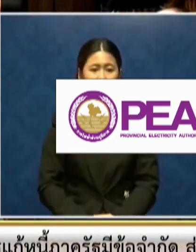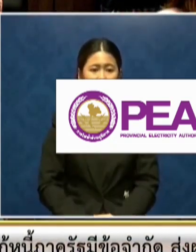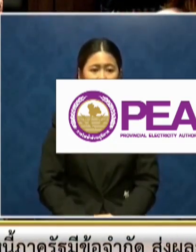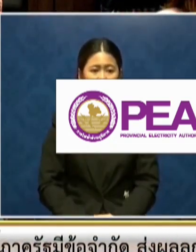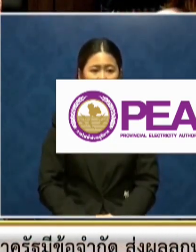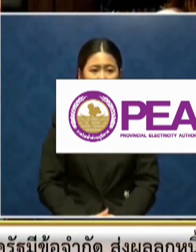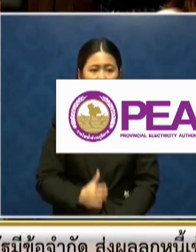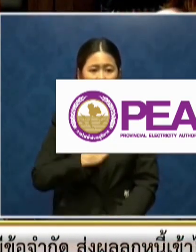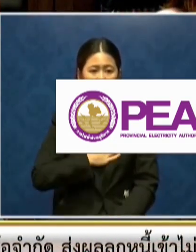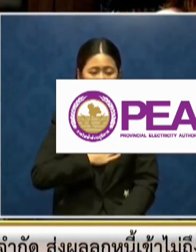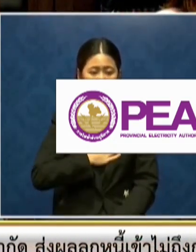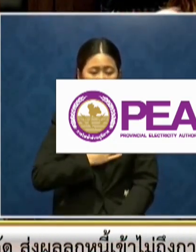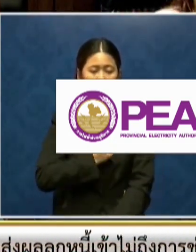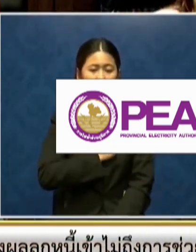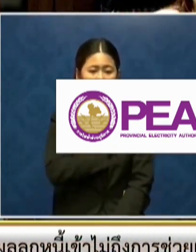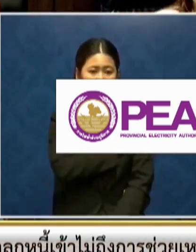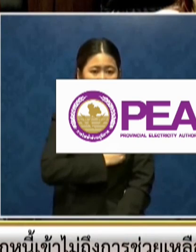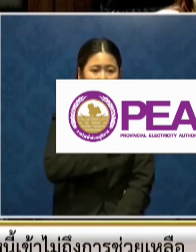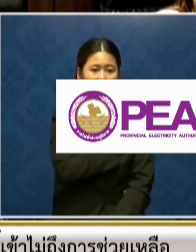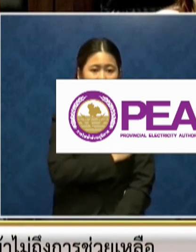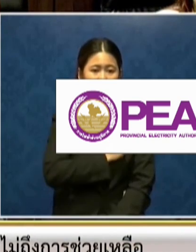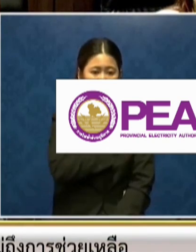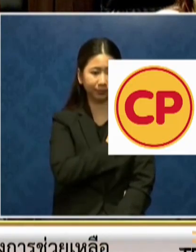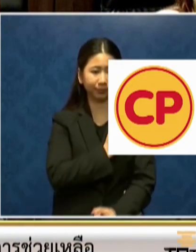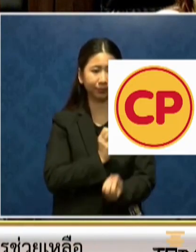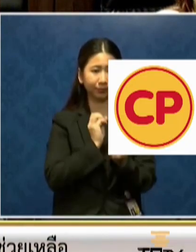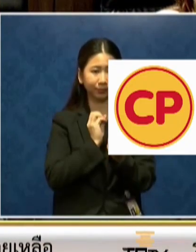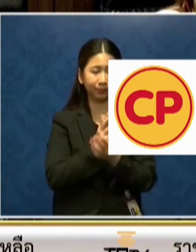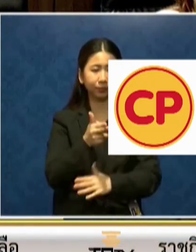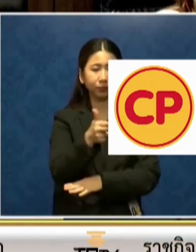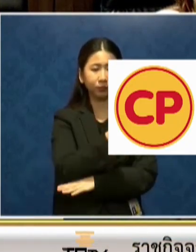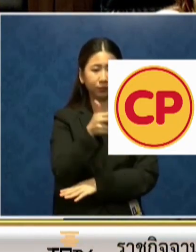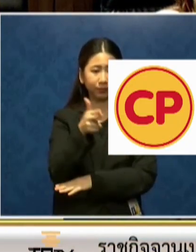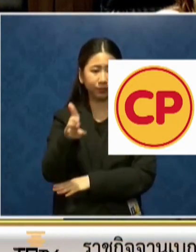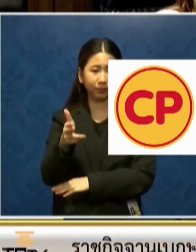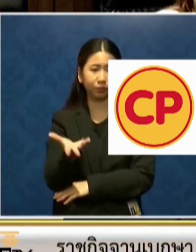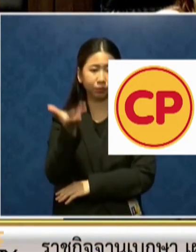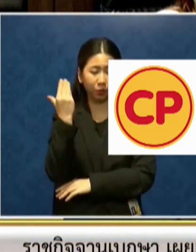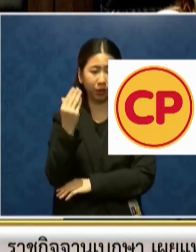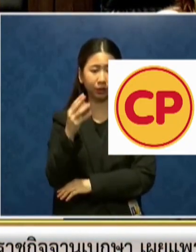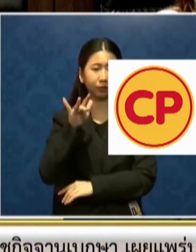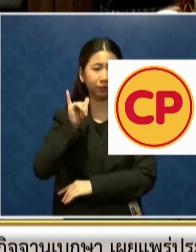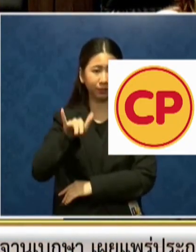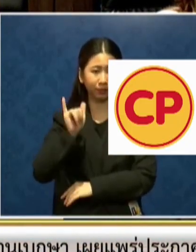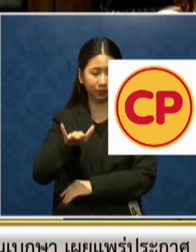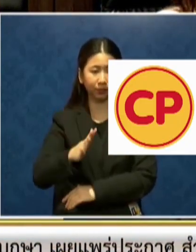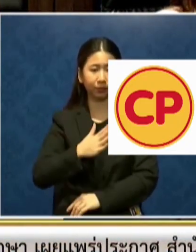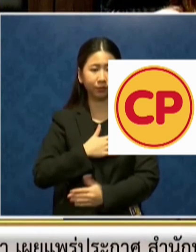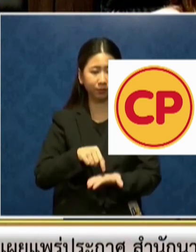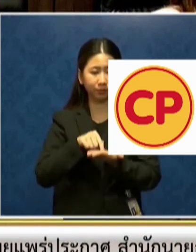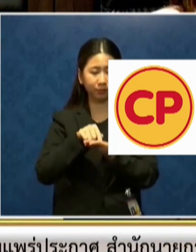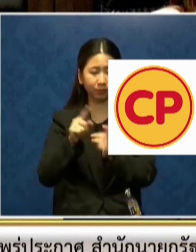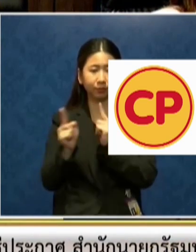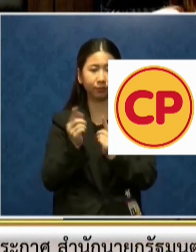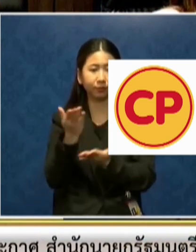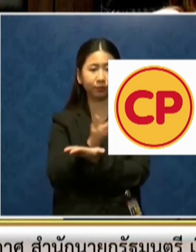ความเดือดร้อนของประชาชนในพื้นที่ปรากฏว่ามีช่วงนึงค่ะทางด้านของคุณพริตวัชรศิลป์